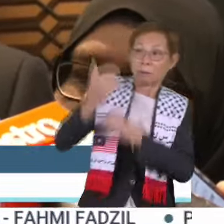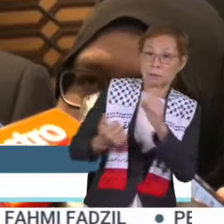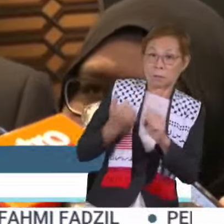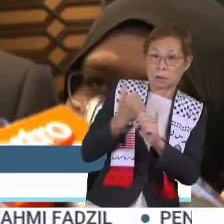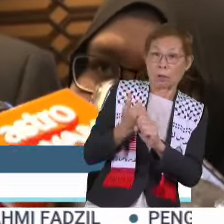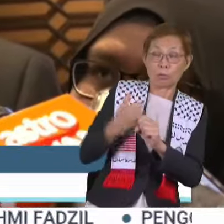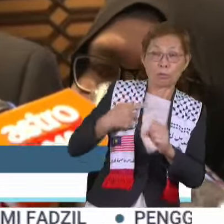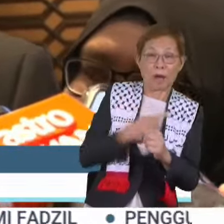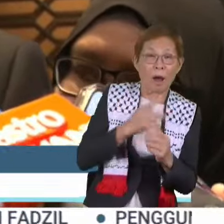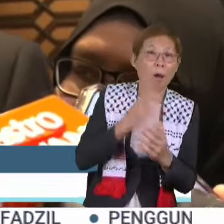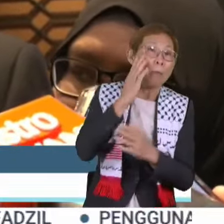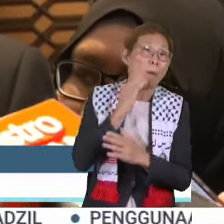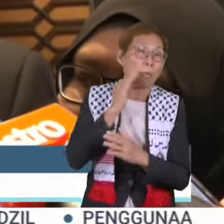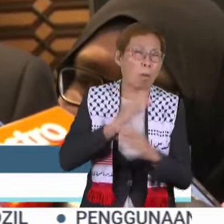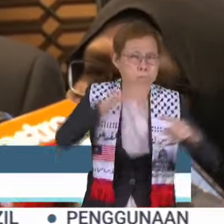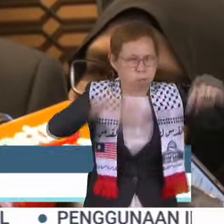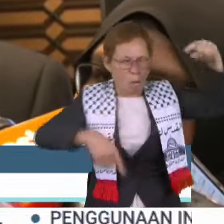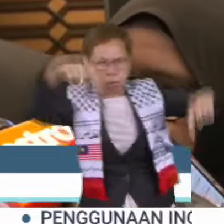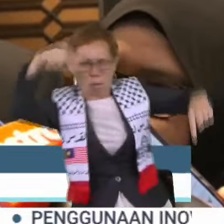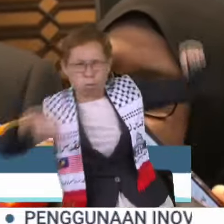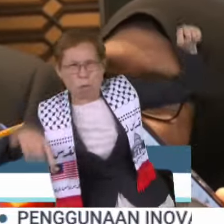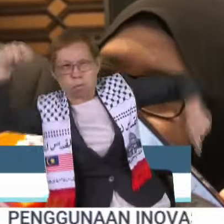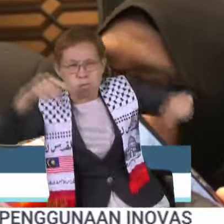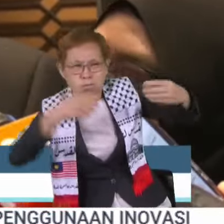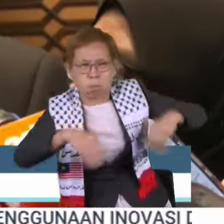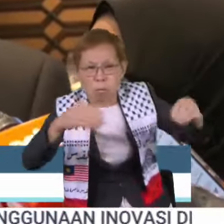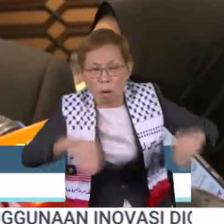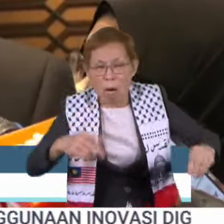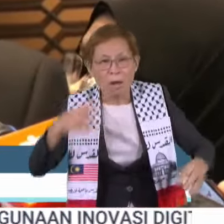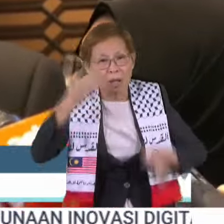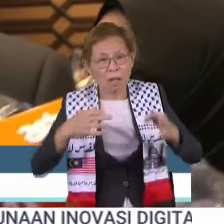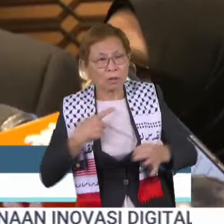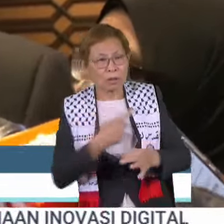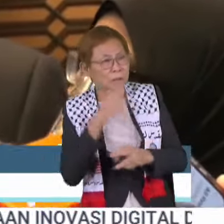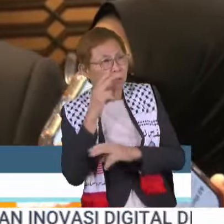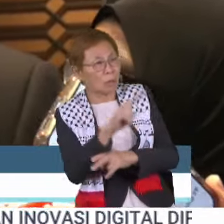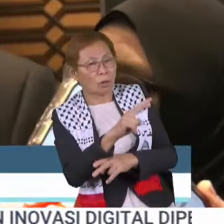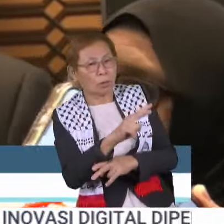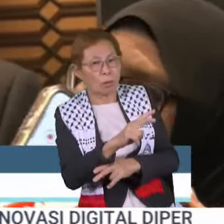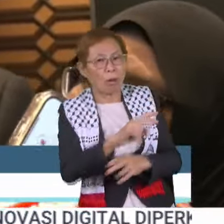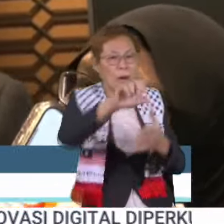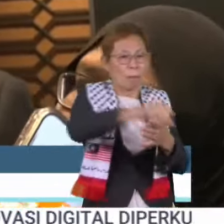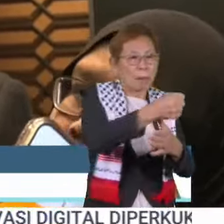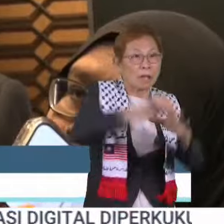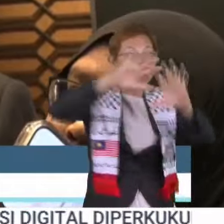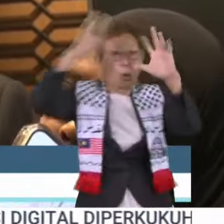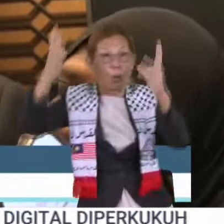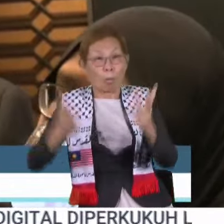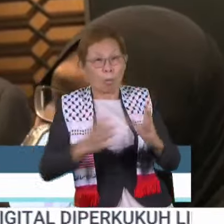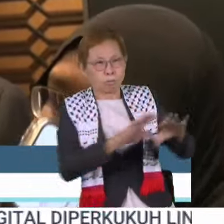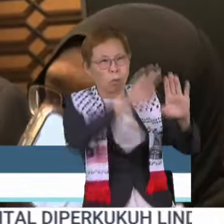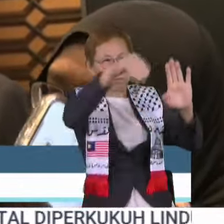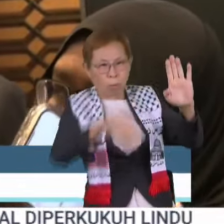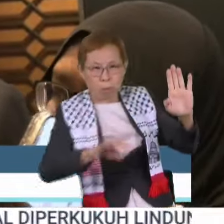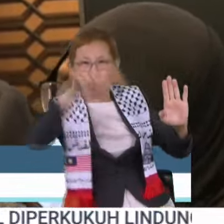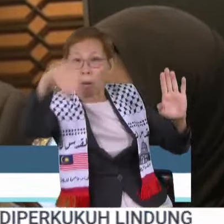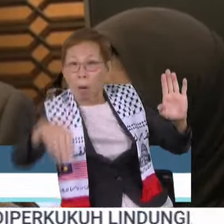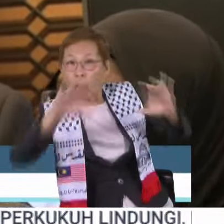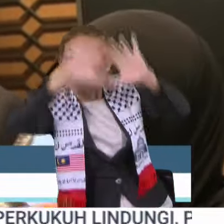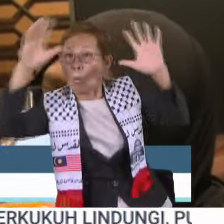volatile Market and kalau tengok dari segi macam mana pergerakan pasaran saham global dan kalau tengok dari